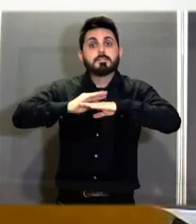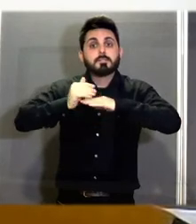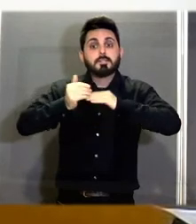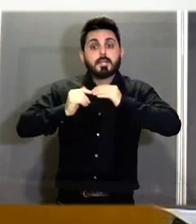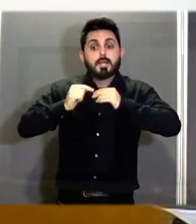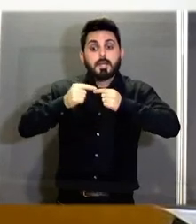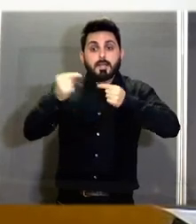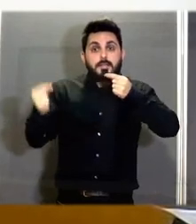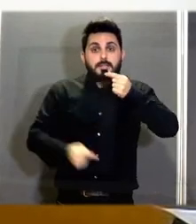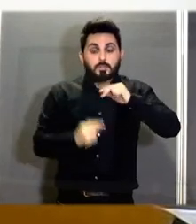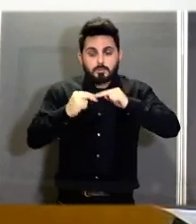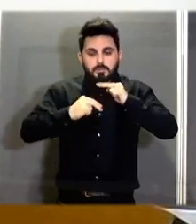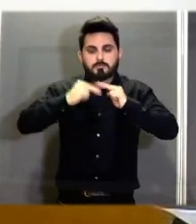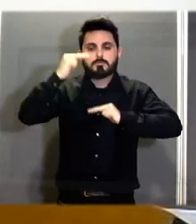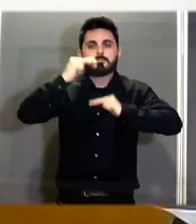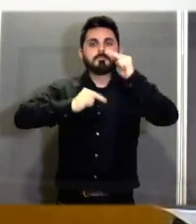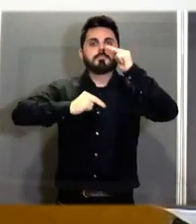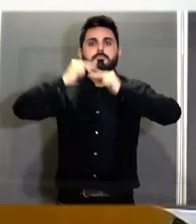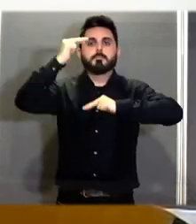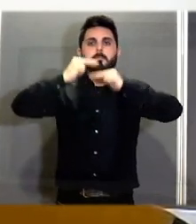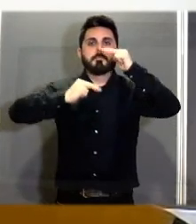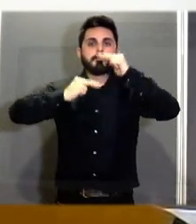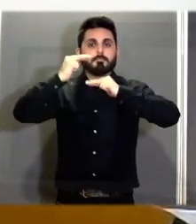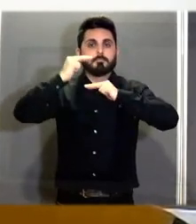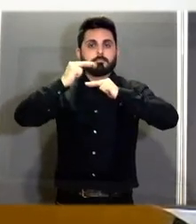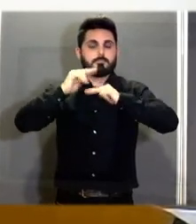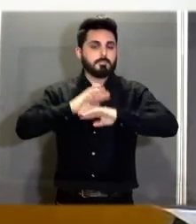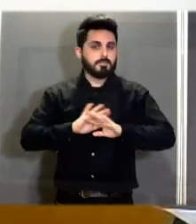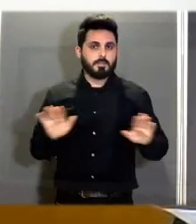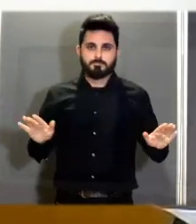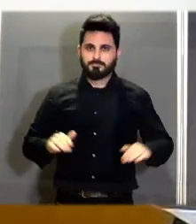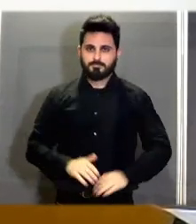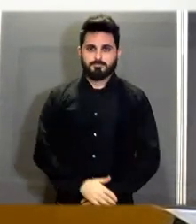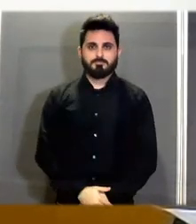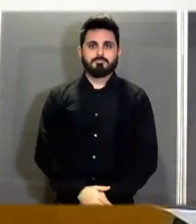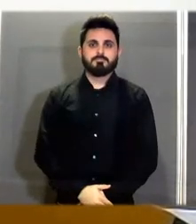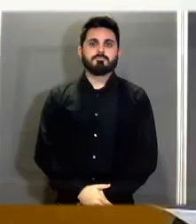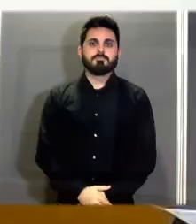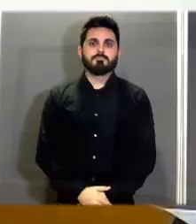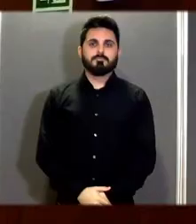terreny per construir i terreny per trobar-nos.